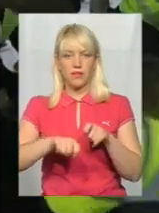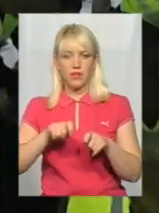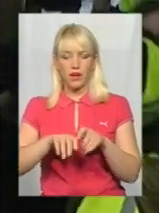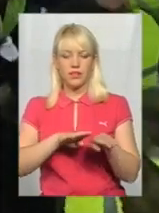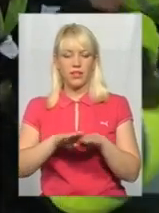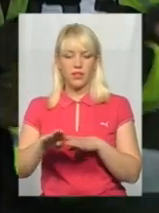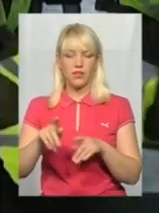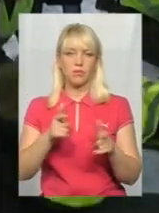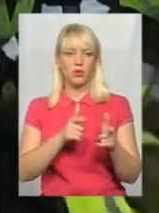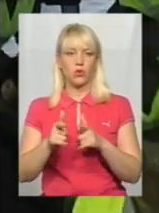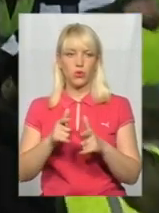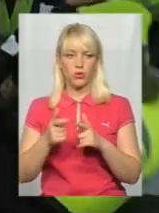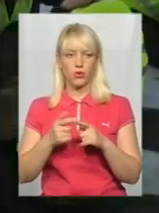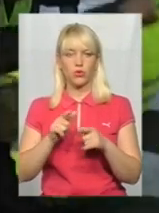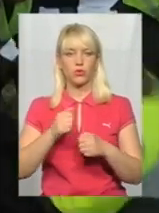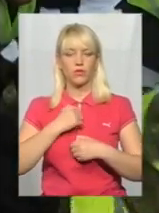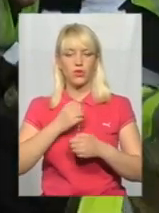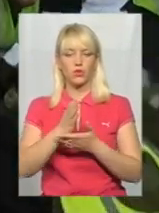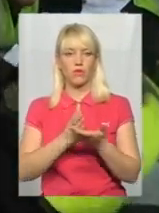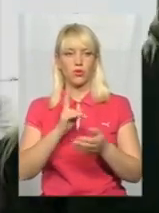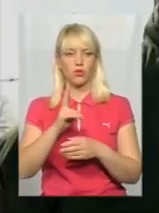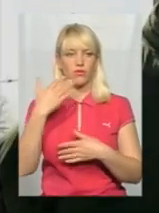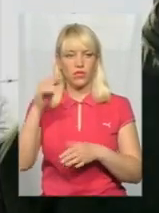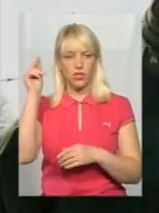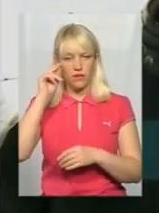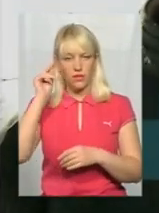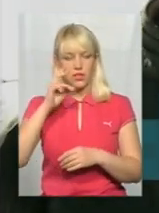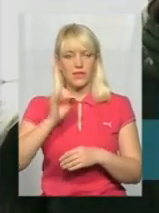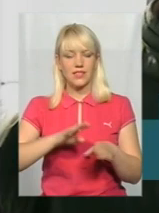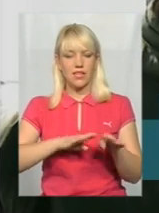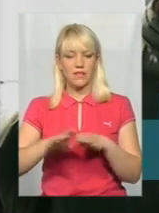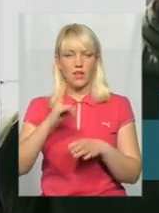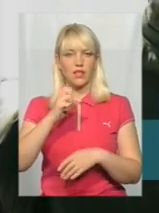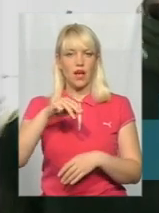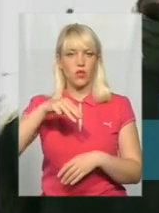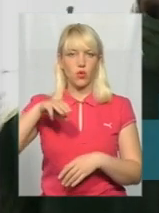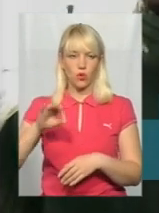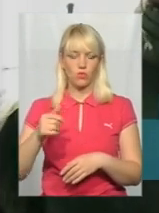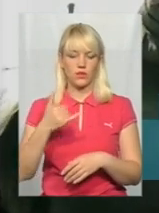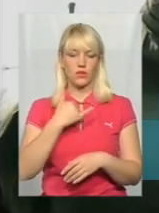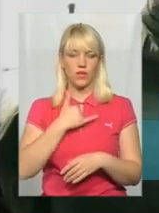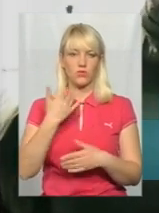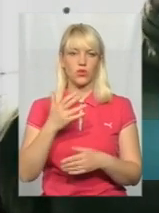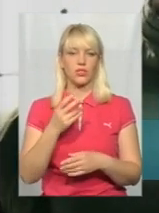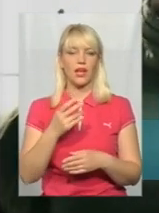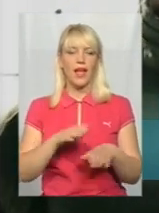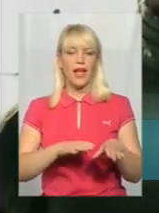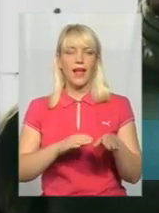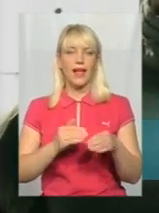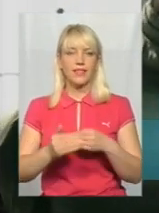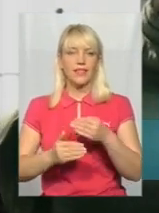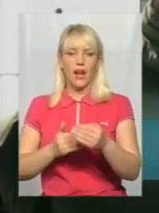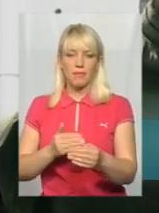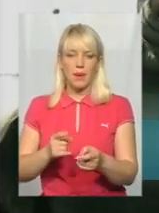військовослужбовці, які пройшли навчання за стандартами НАТО. Це у нас етап перепідготовки. Ми готуємо